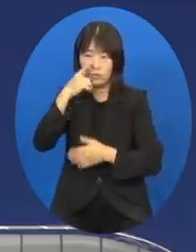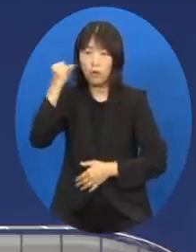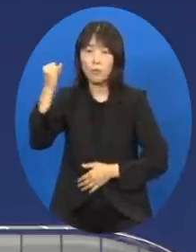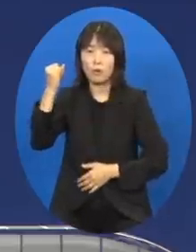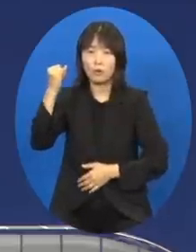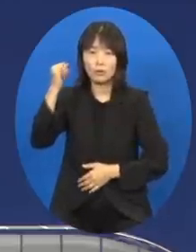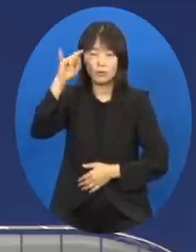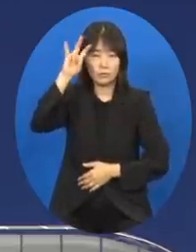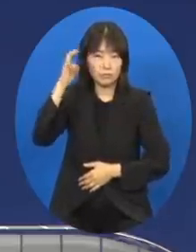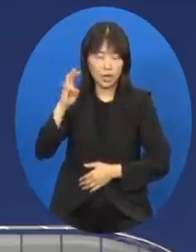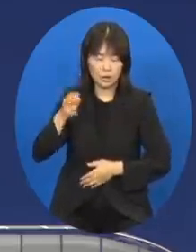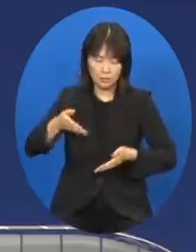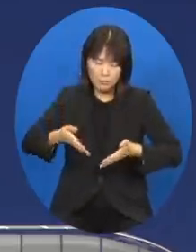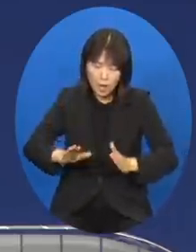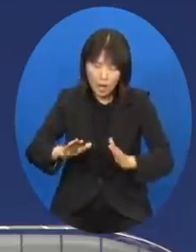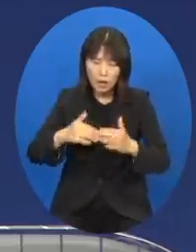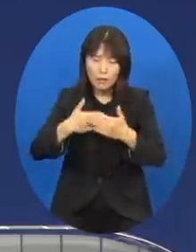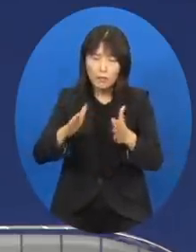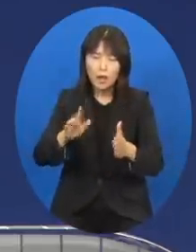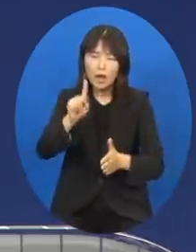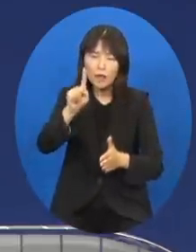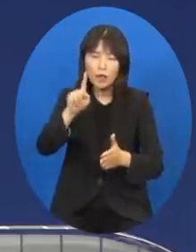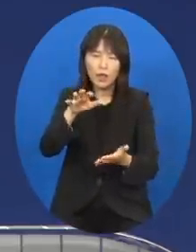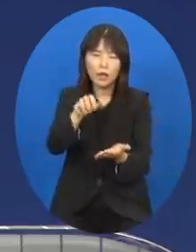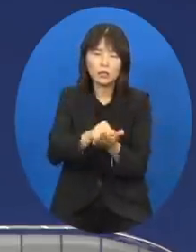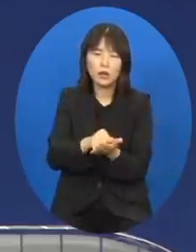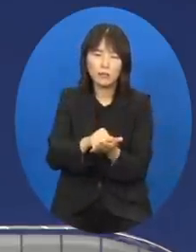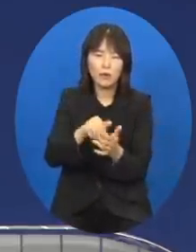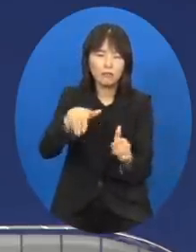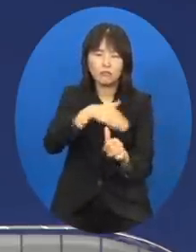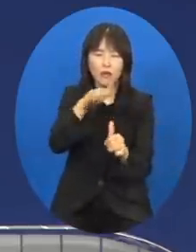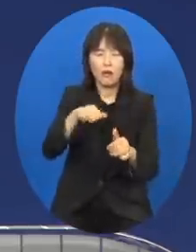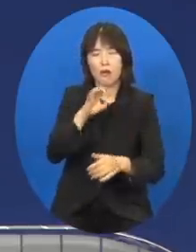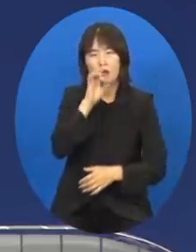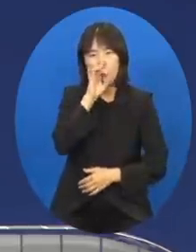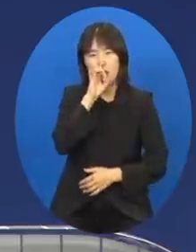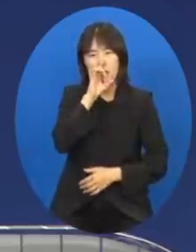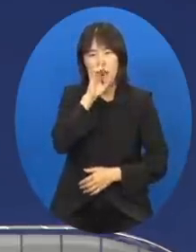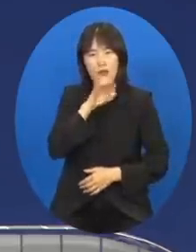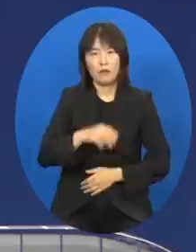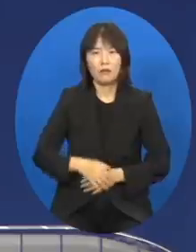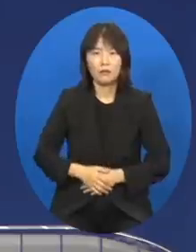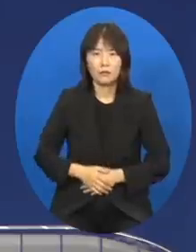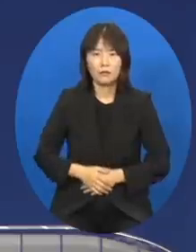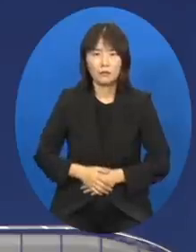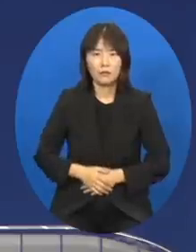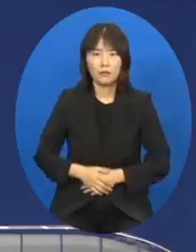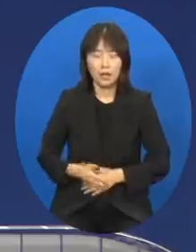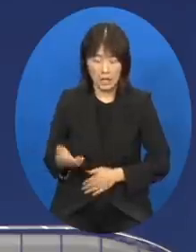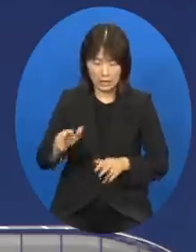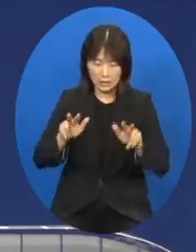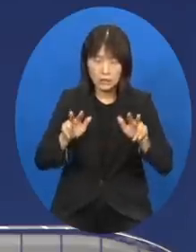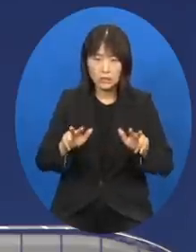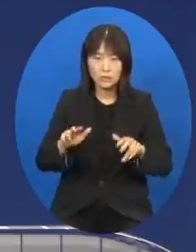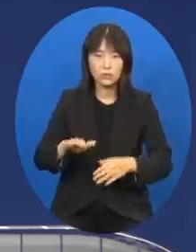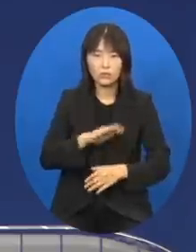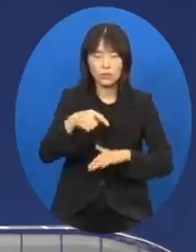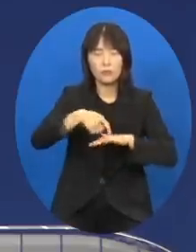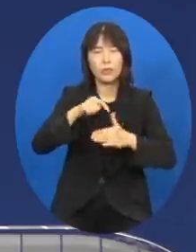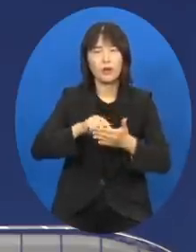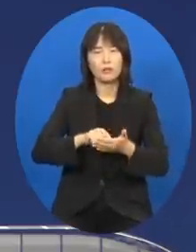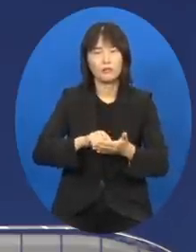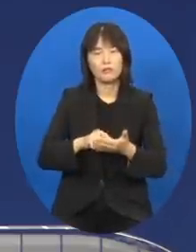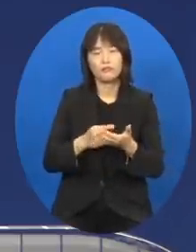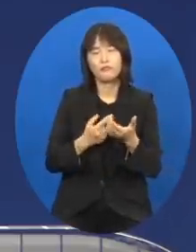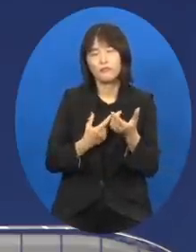해산할 방 하나 얻을 형편이 못 됐어요. 근데 지금 우리들 마음이